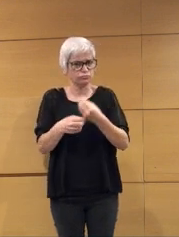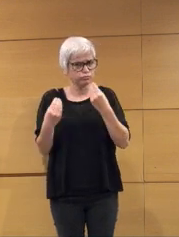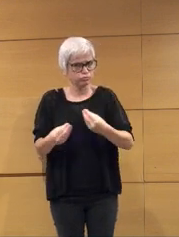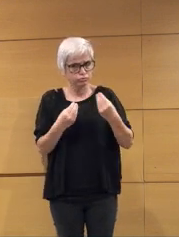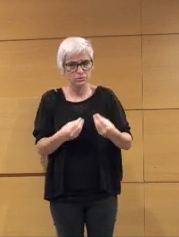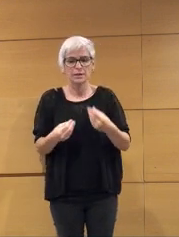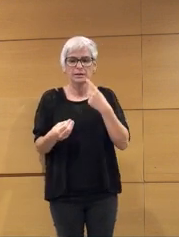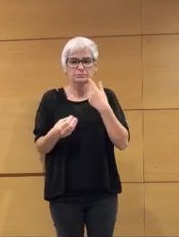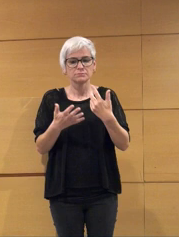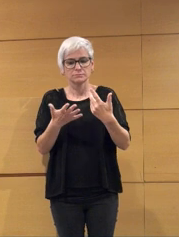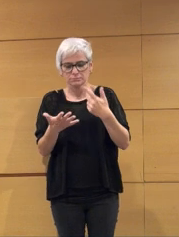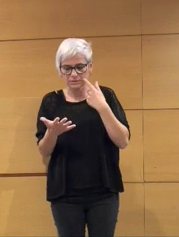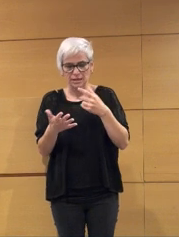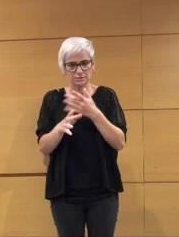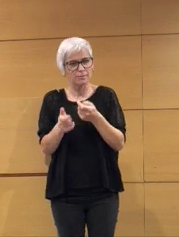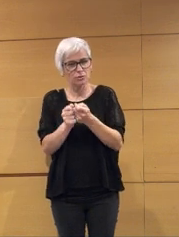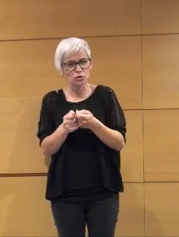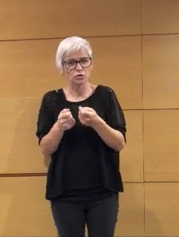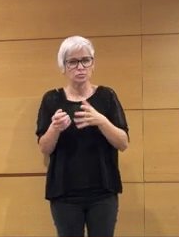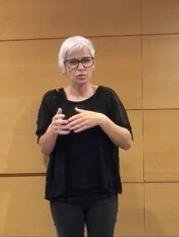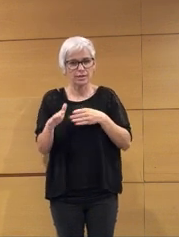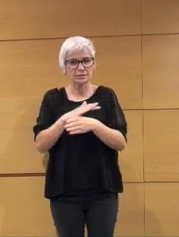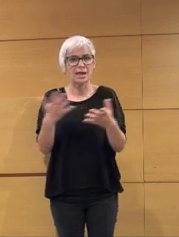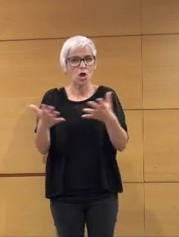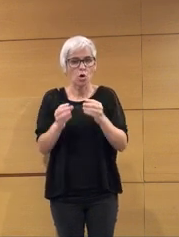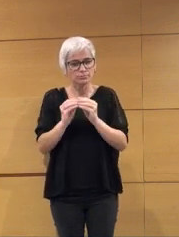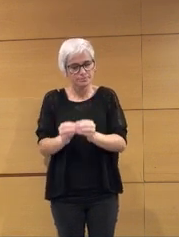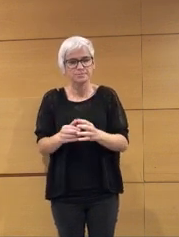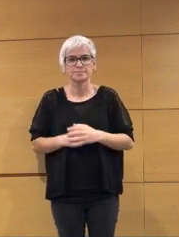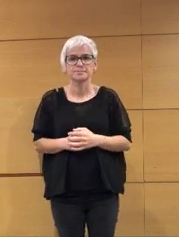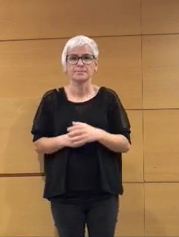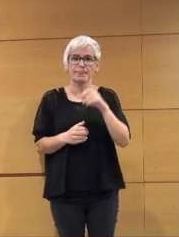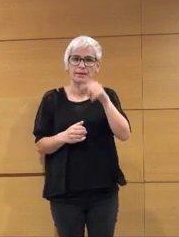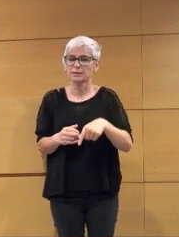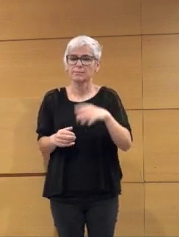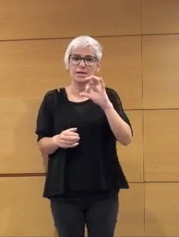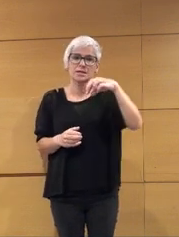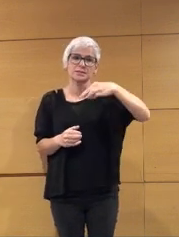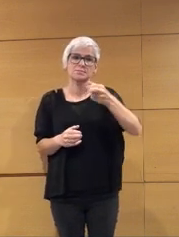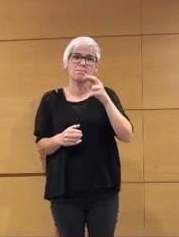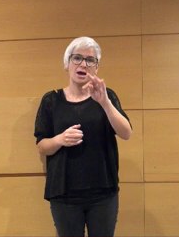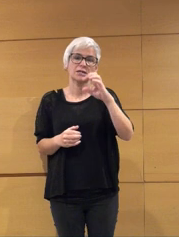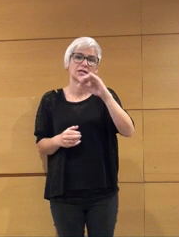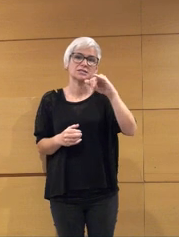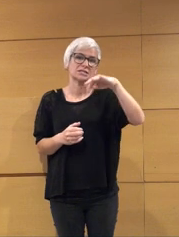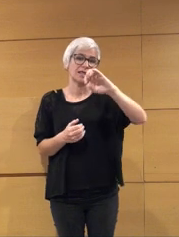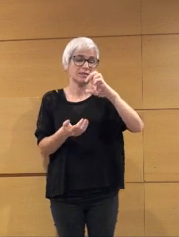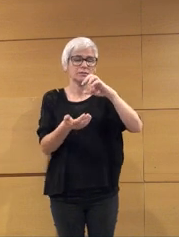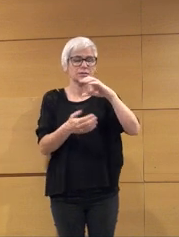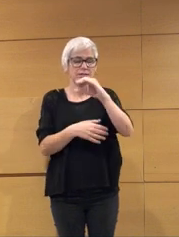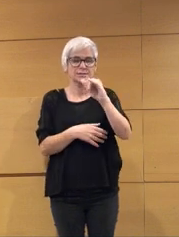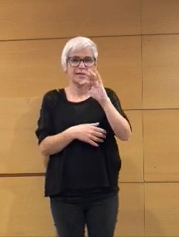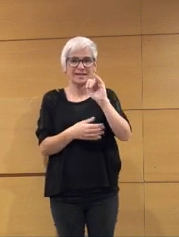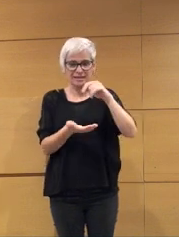com podem fer aquests jocs, aquests videojocs accessibles. I també vam anar a l'Smart City. L'Smart City és aquest congrés que fan al